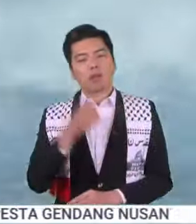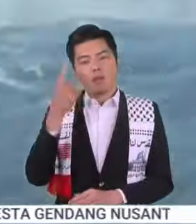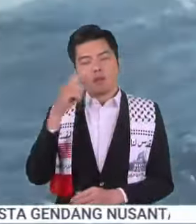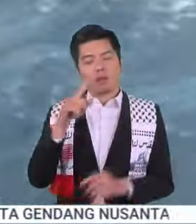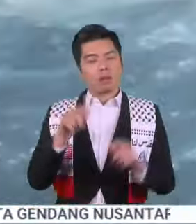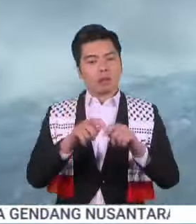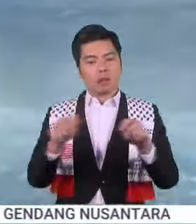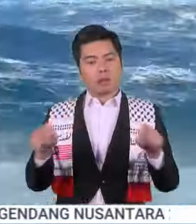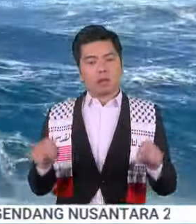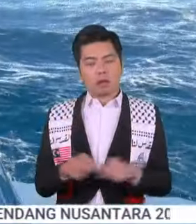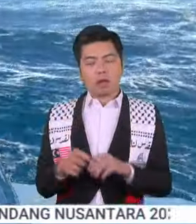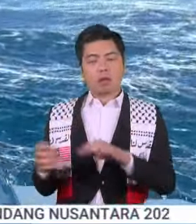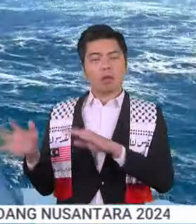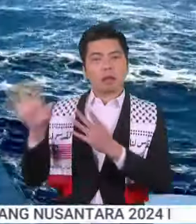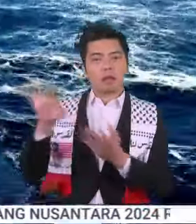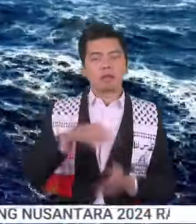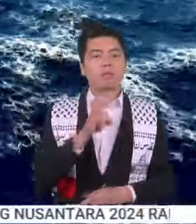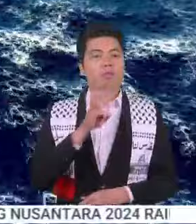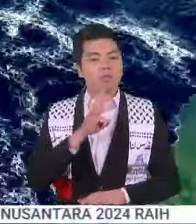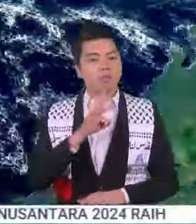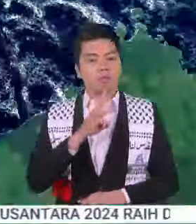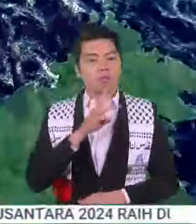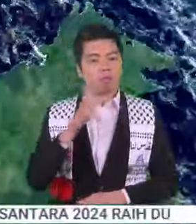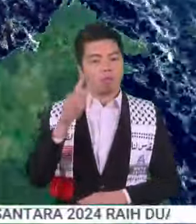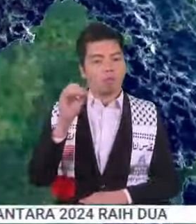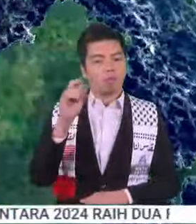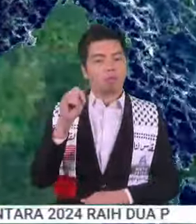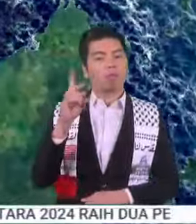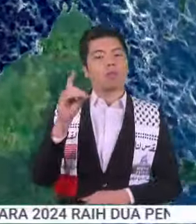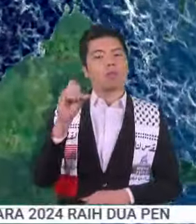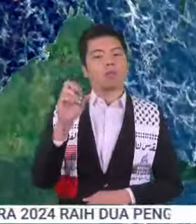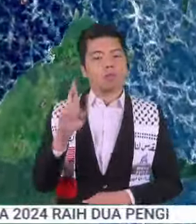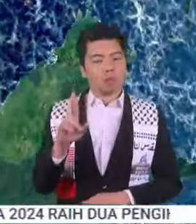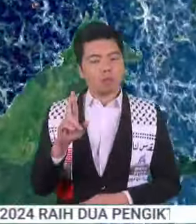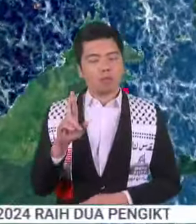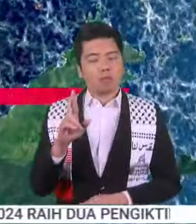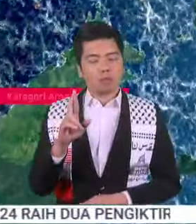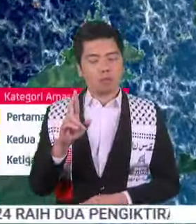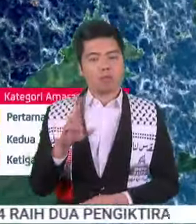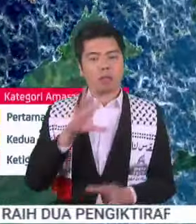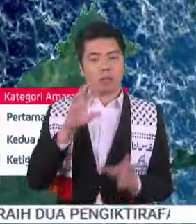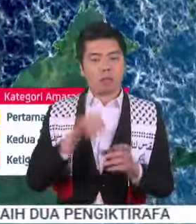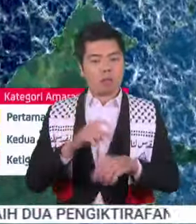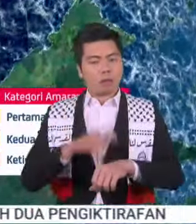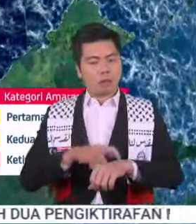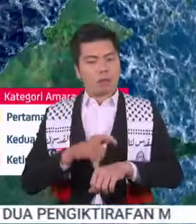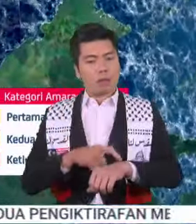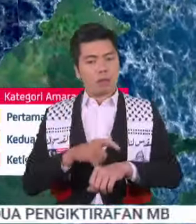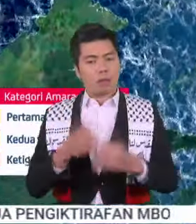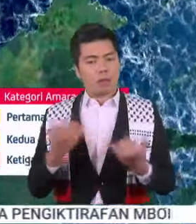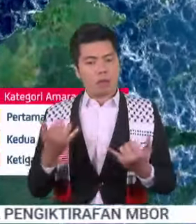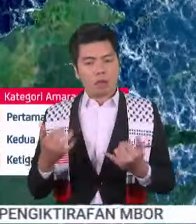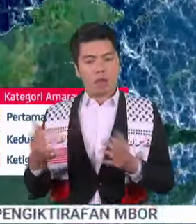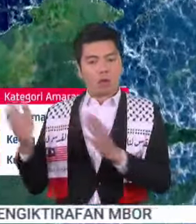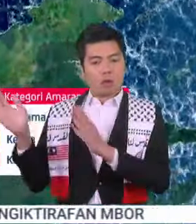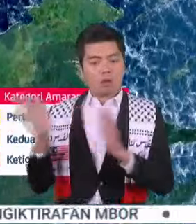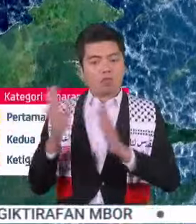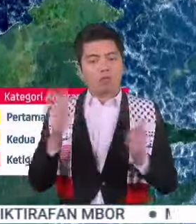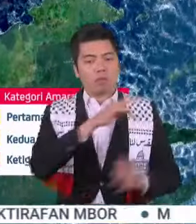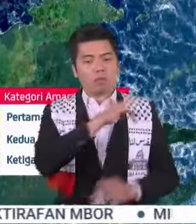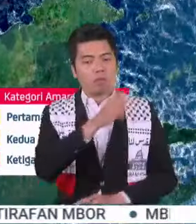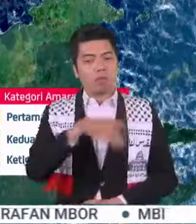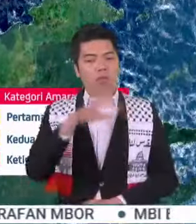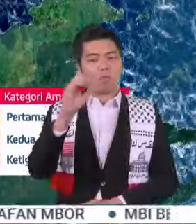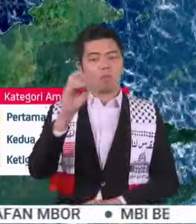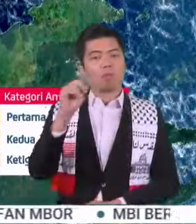melibatkan kawasan perairan Condor dan juga Reef Knot, yang mana dalam tempoh ini angin bertiup dengan agak kencang sekitar 40